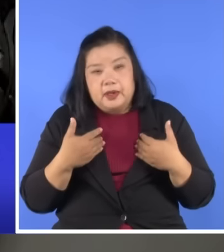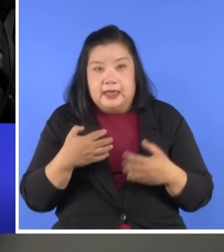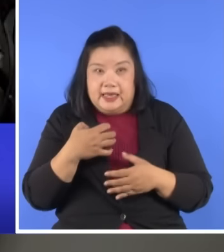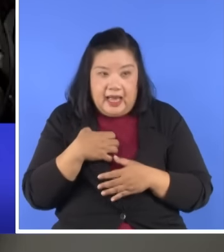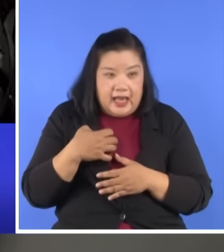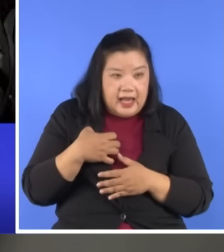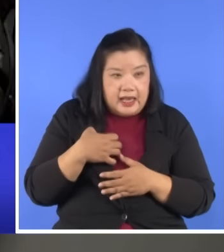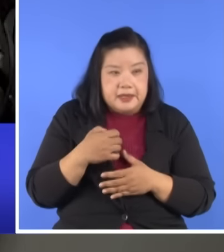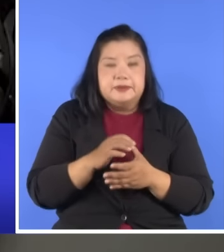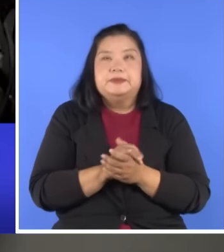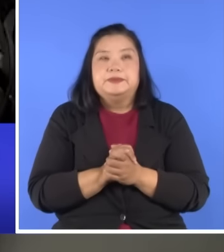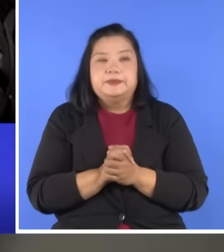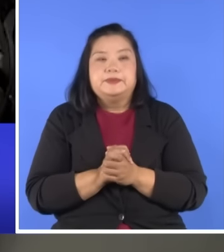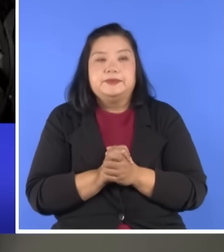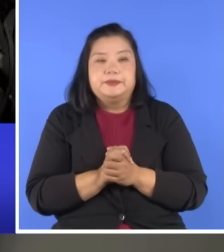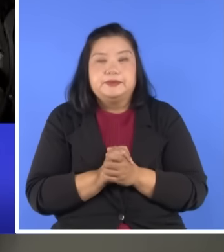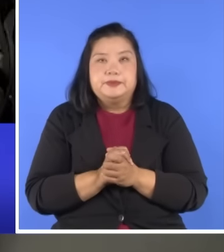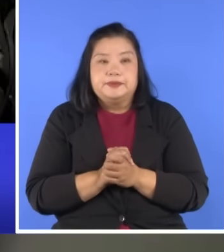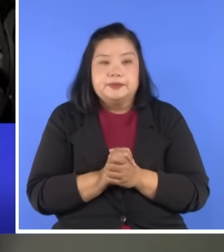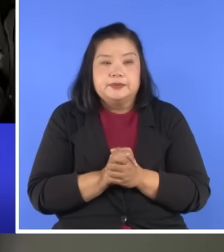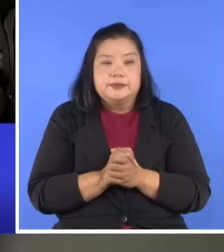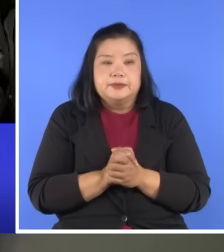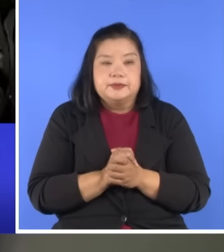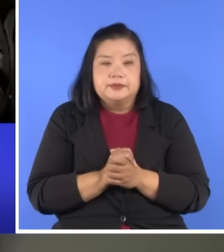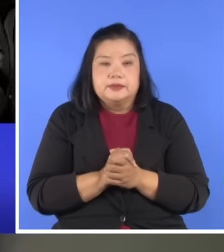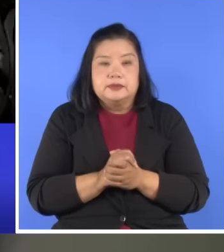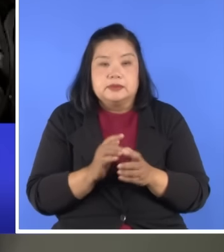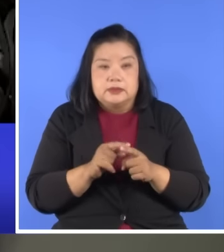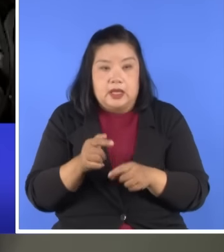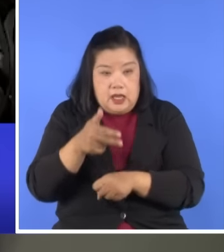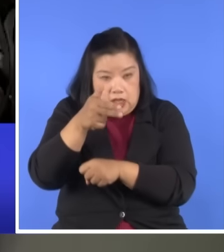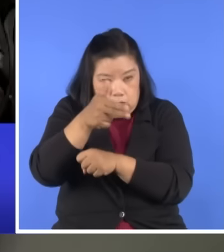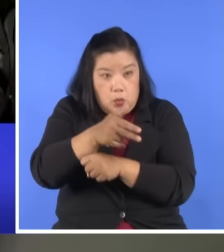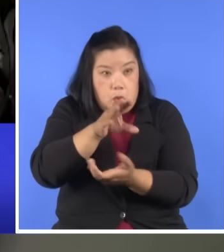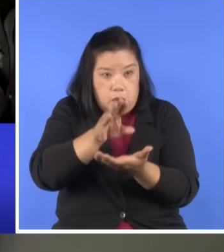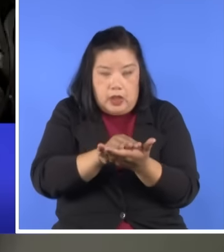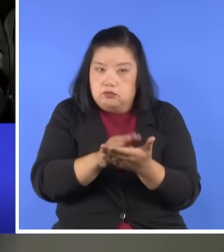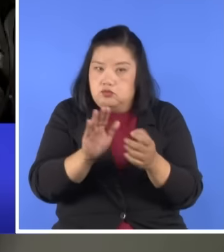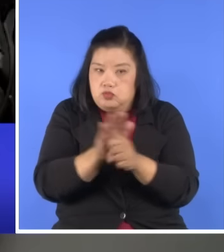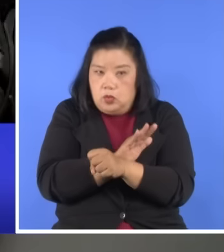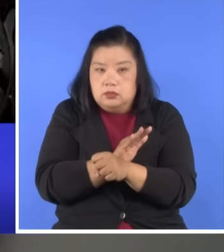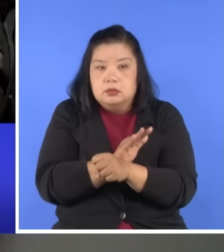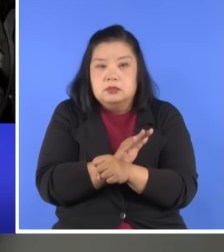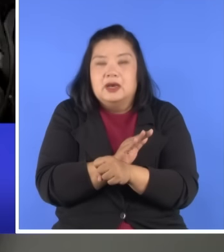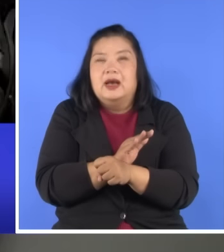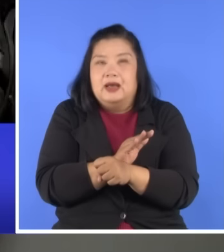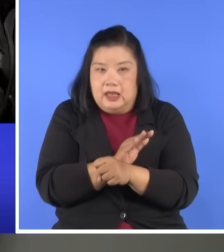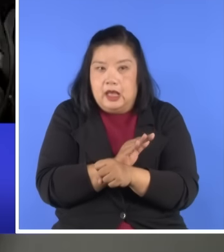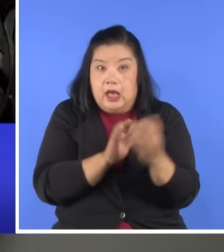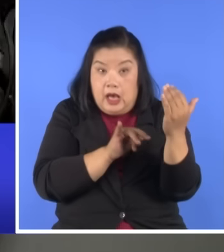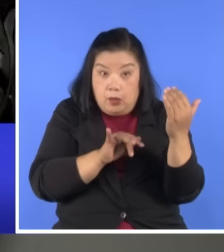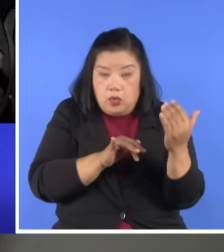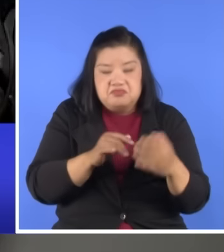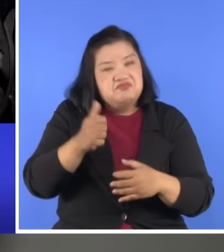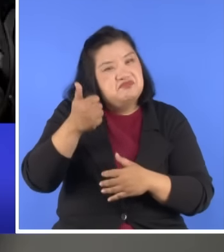แล้วไงแต่ไม่ได้นะคะกล้องวงจรปิดเขาจับภาพไม่ได้นะเจะมาเนียนมันจะสนุกสนานออกท่าออก